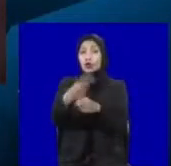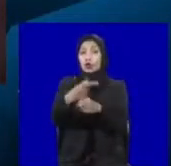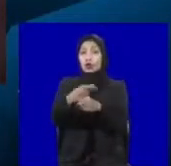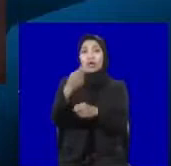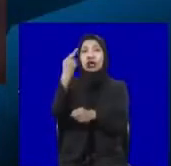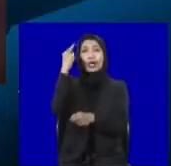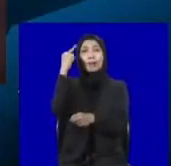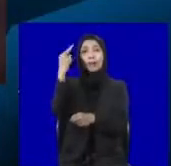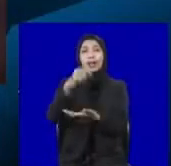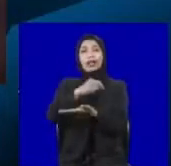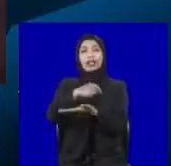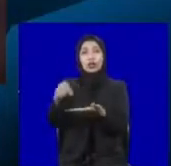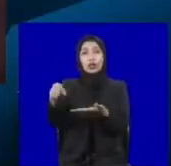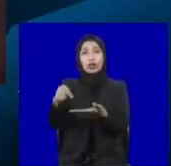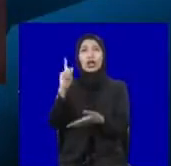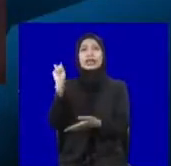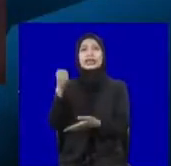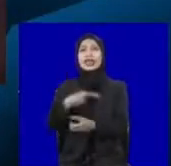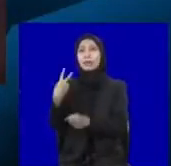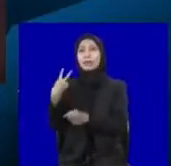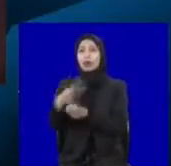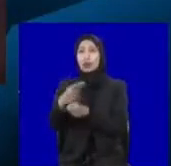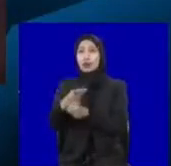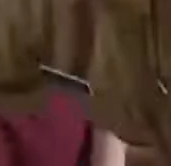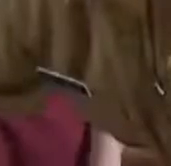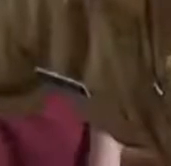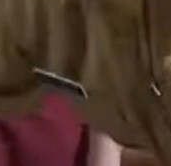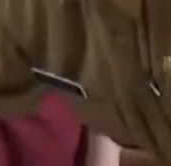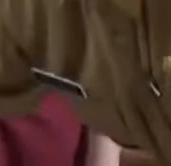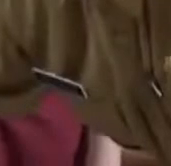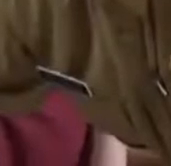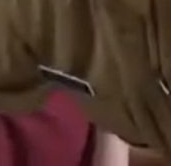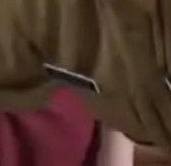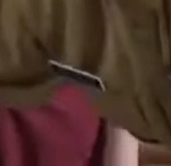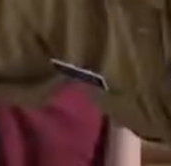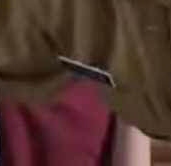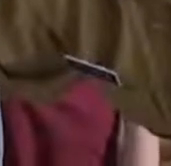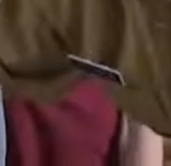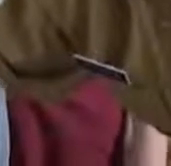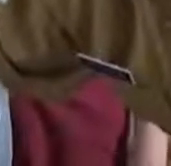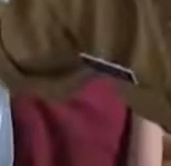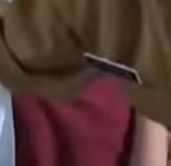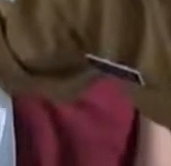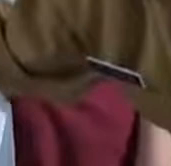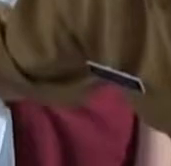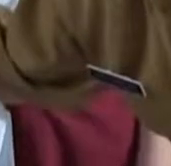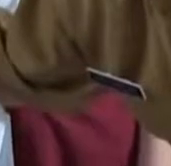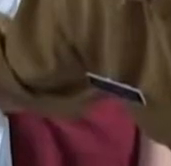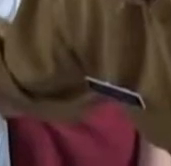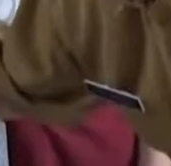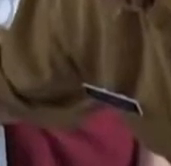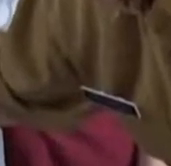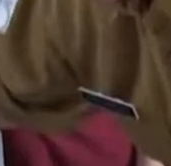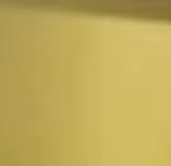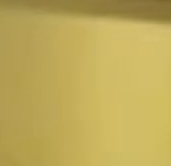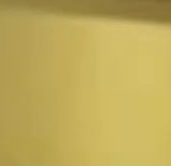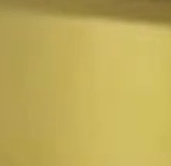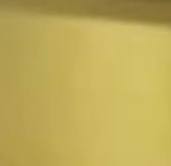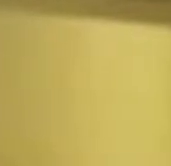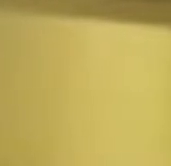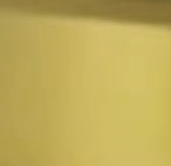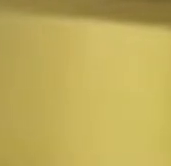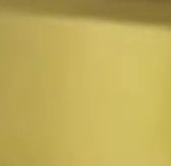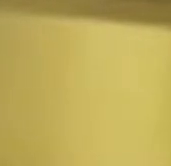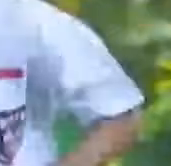sekolah merasa bahwa setiap guru punya potensi untuk sukses. Dan sekolah penggerak adalah sekolah yang percaya